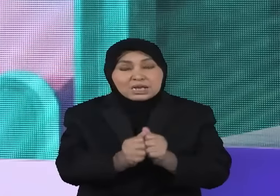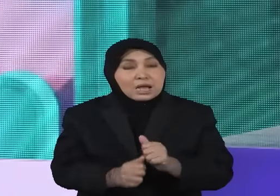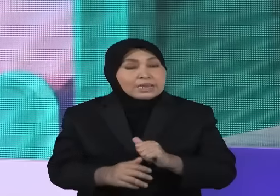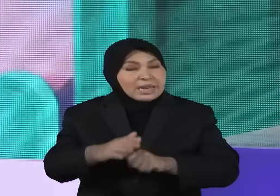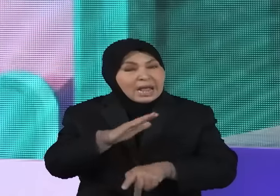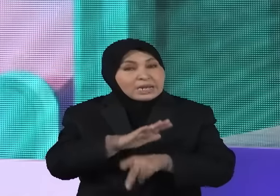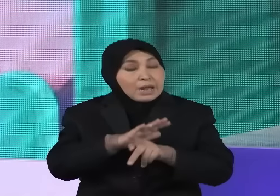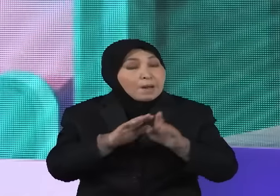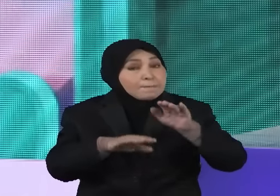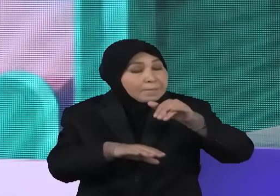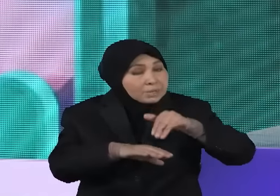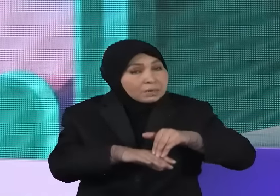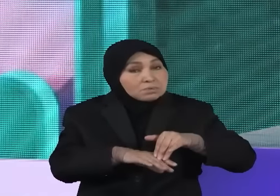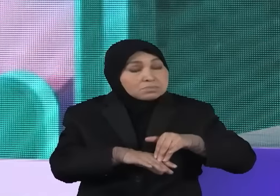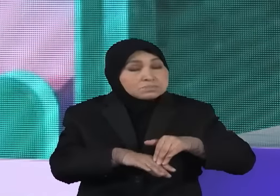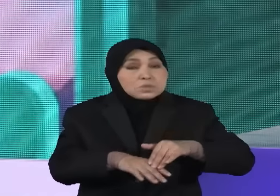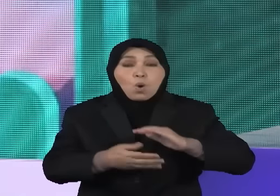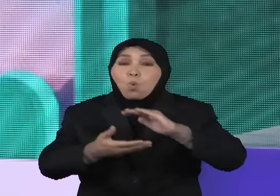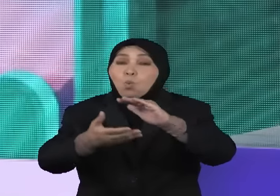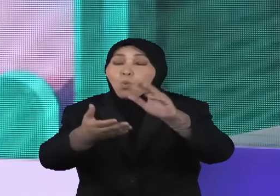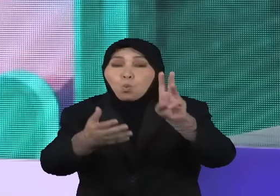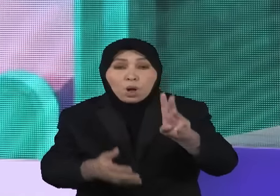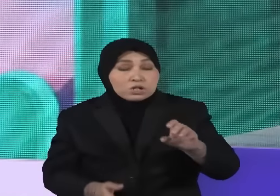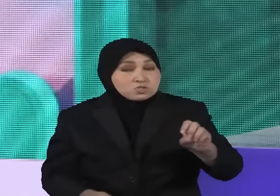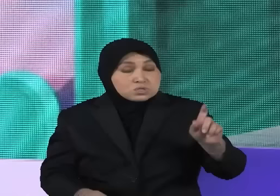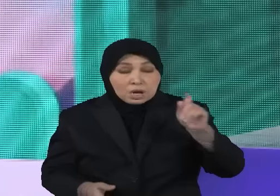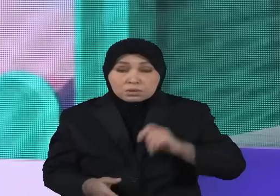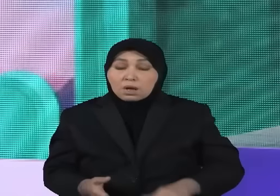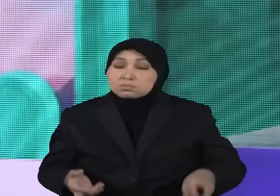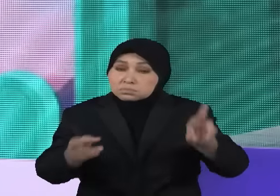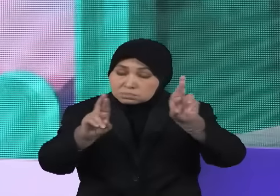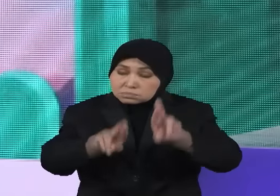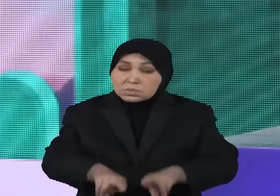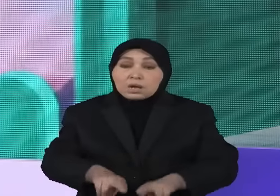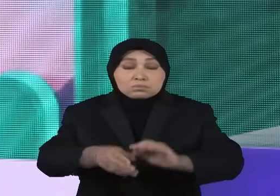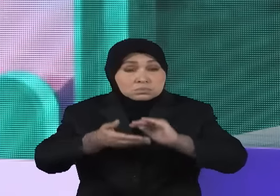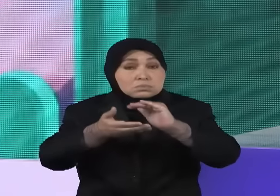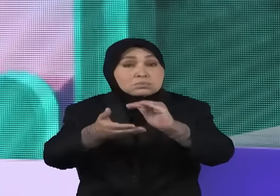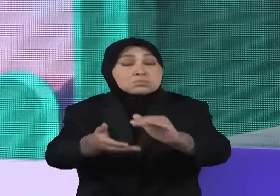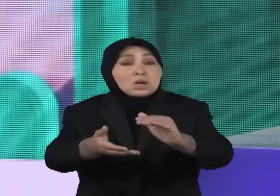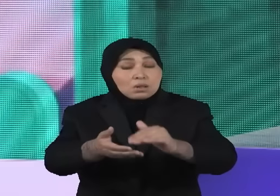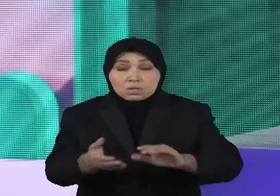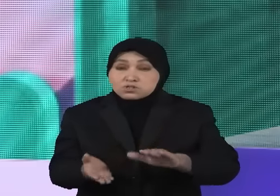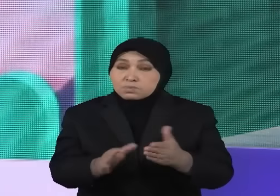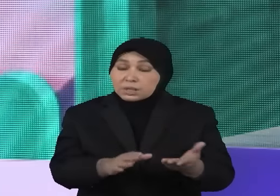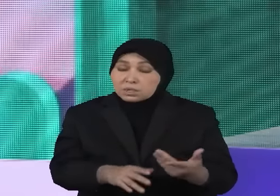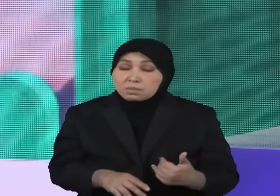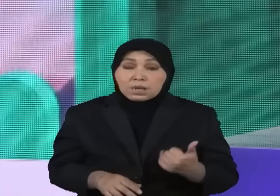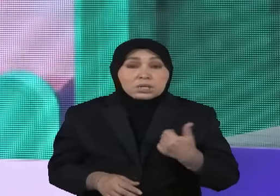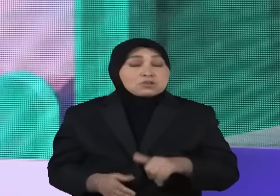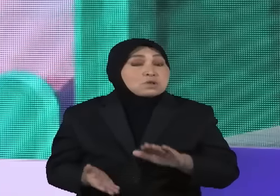khianat kepada wasiat yang dimeterai ataupun yang telah disampaikan oleh si mati, padahal si mati